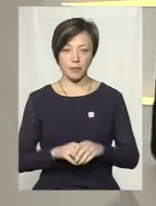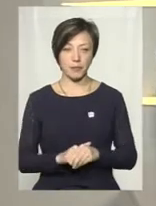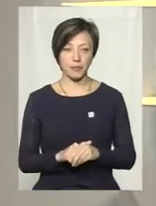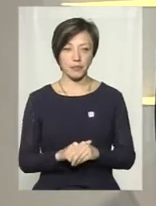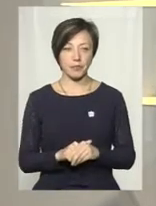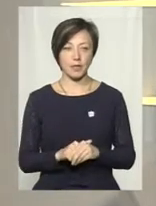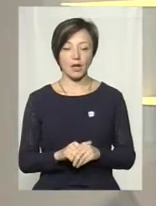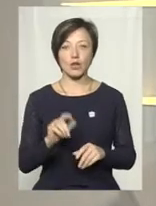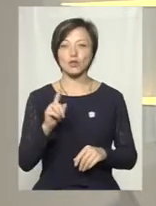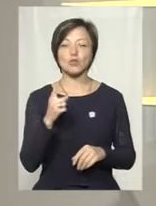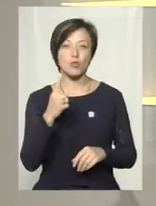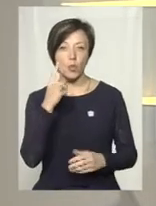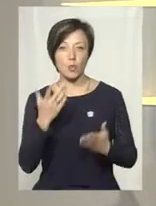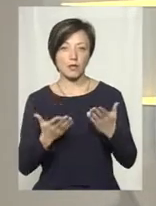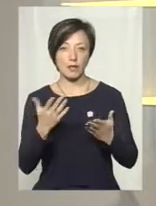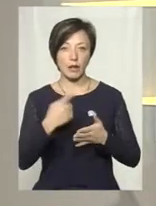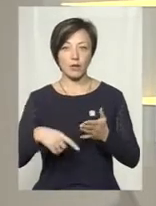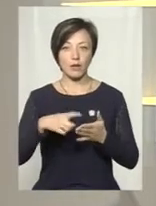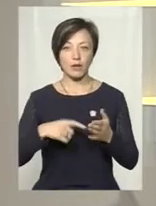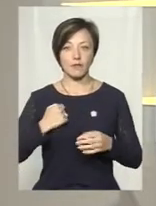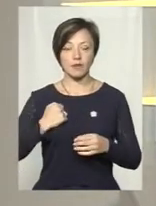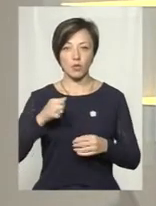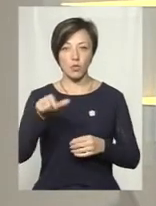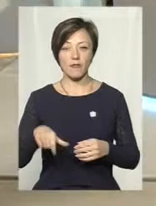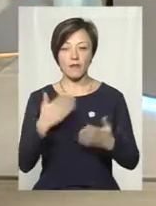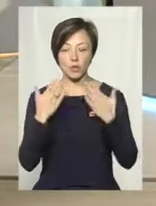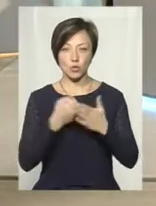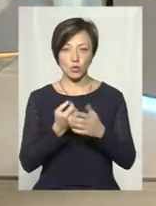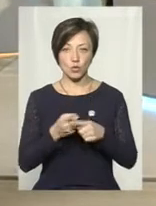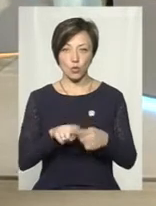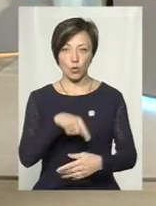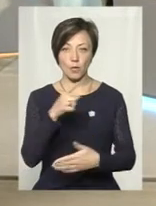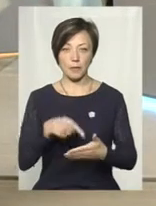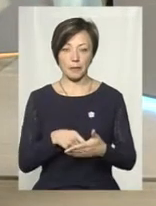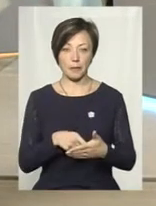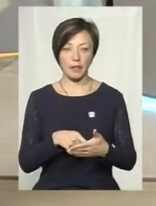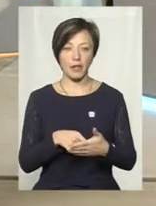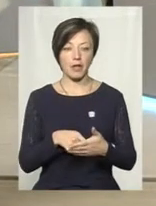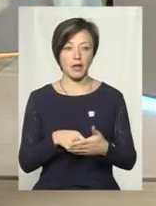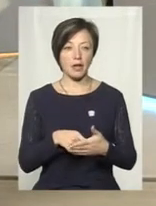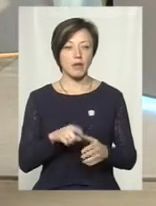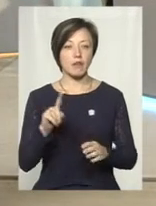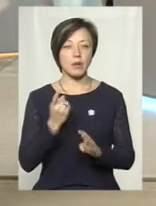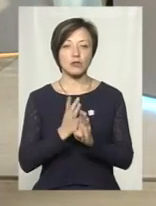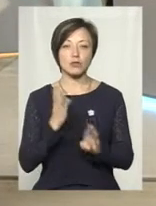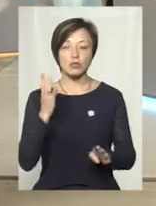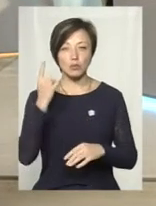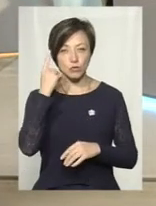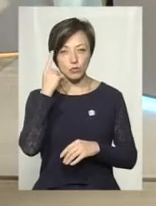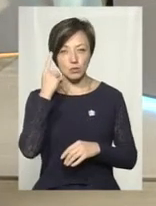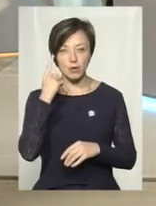Чому скептично бійці відносяться до цього? В першу чергу спрацьовує більше, я